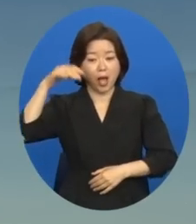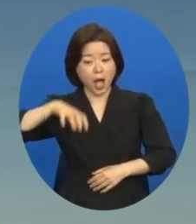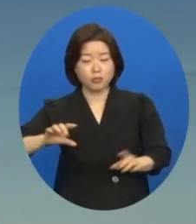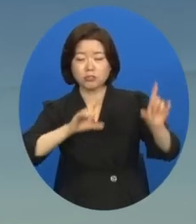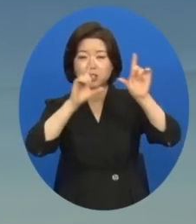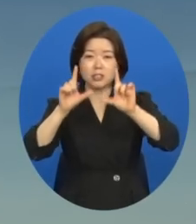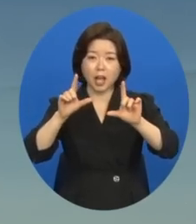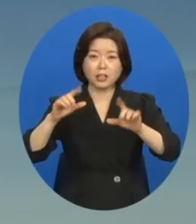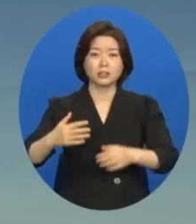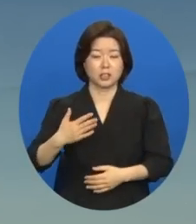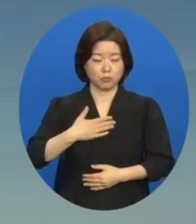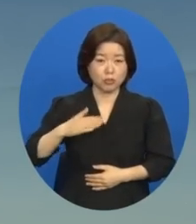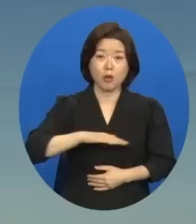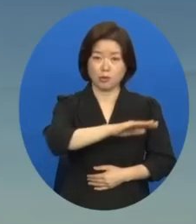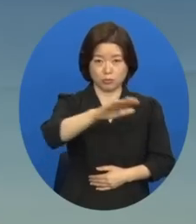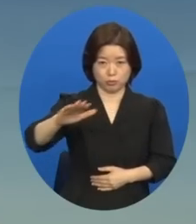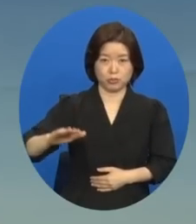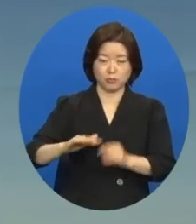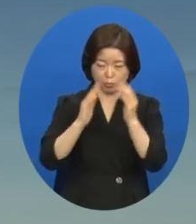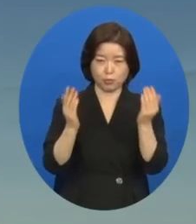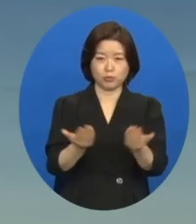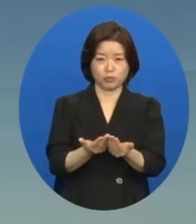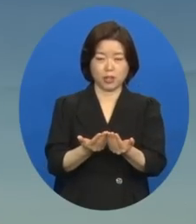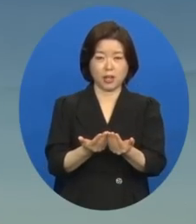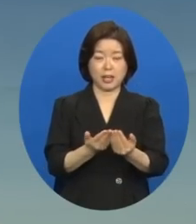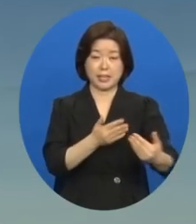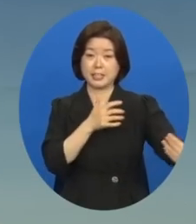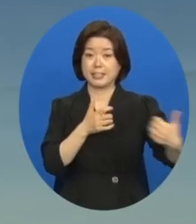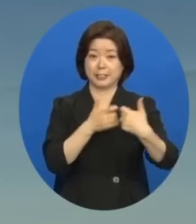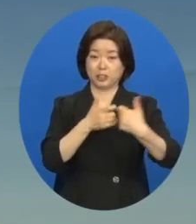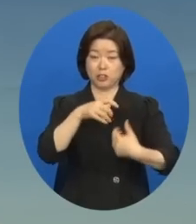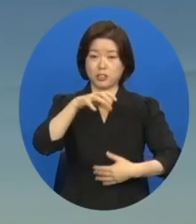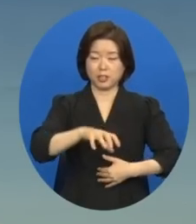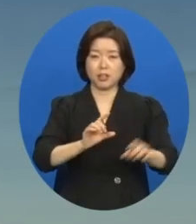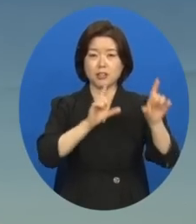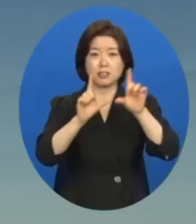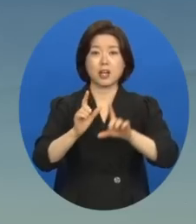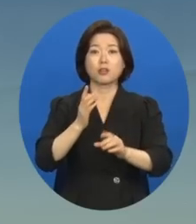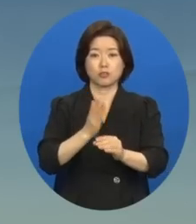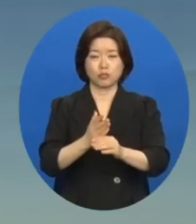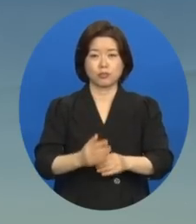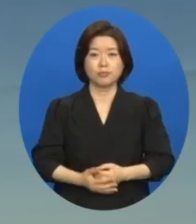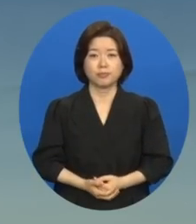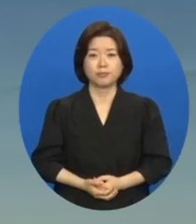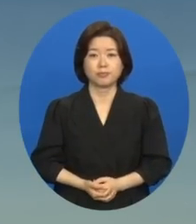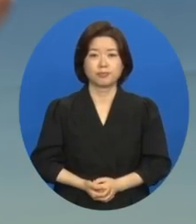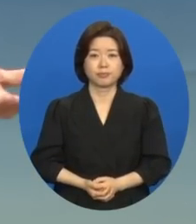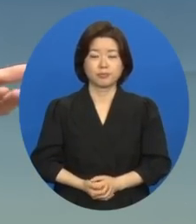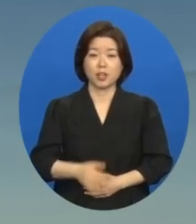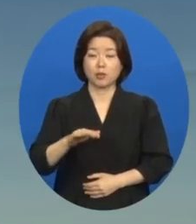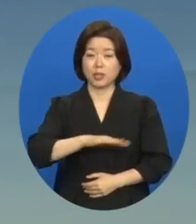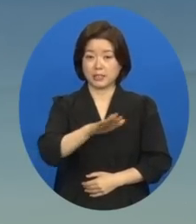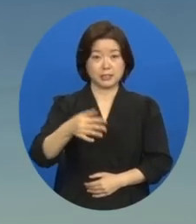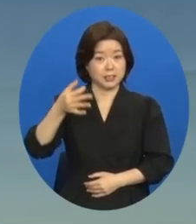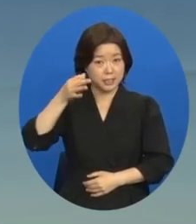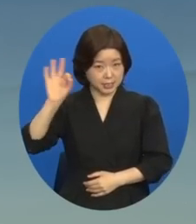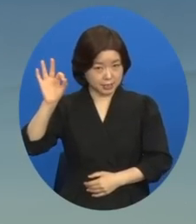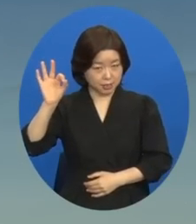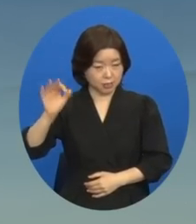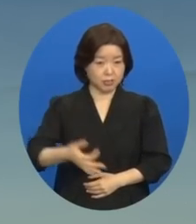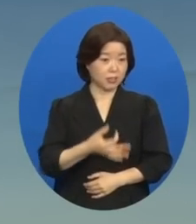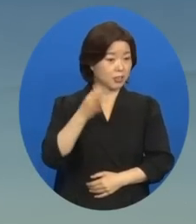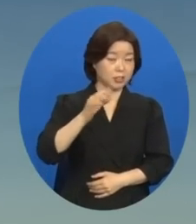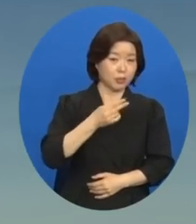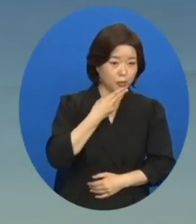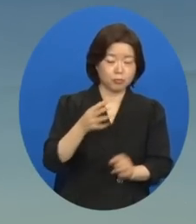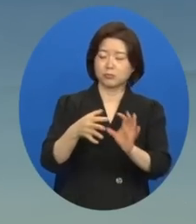살고 있는 저와 여러분 모두가 전쟁터에 살아가고 있어요. 우리가 그것을 인정하건 인정하지